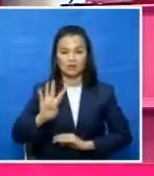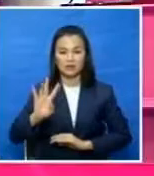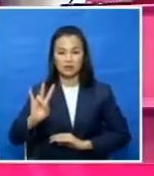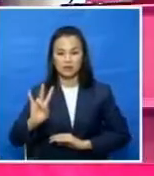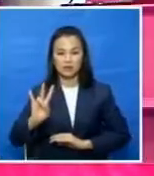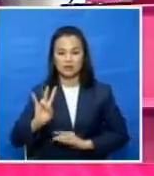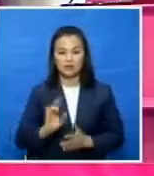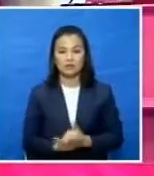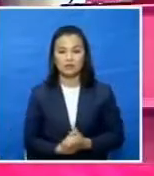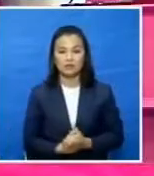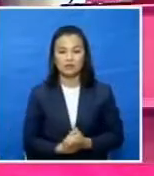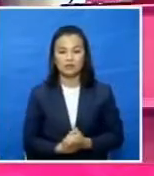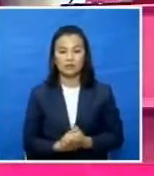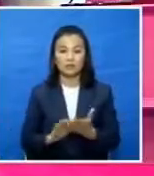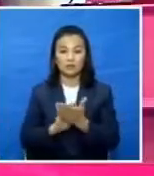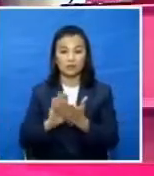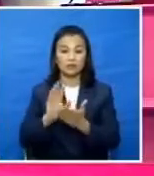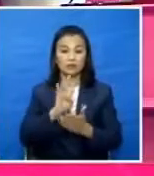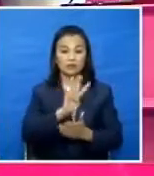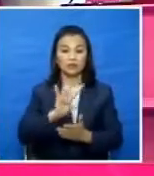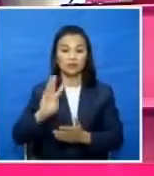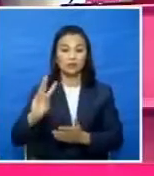7663446